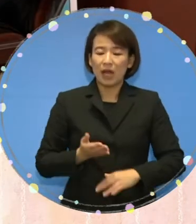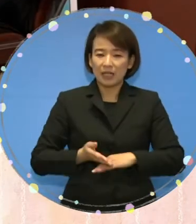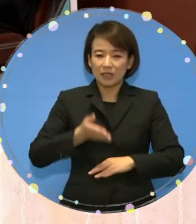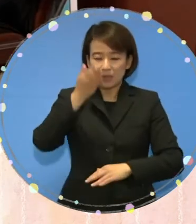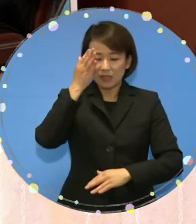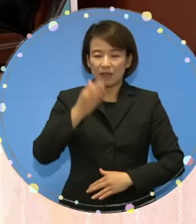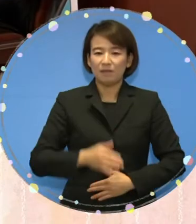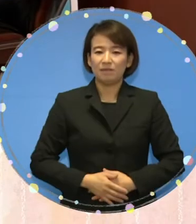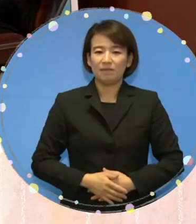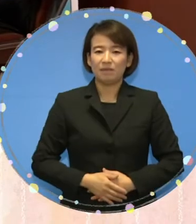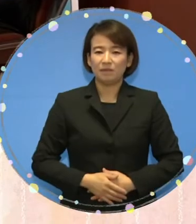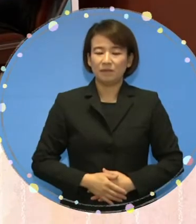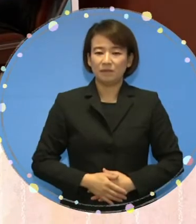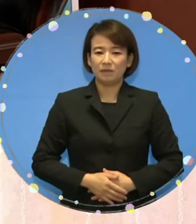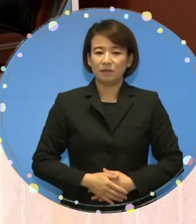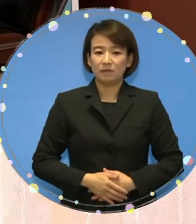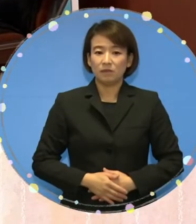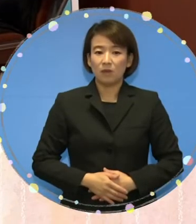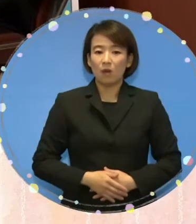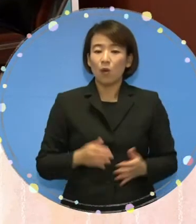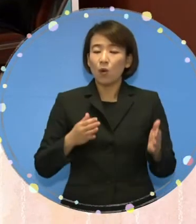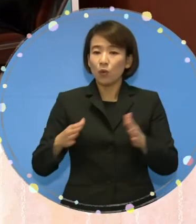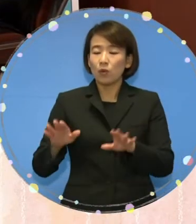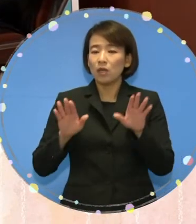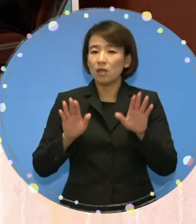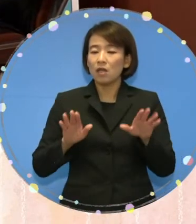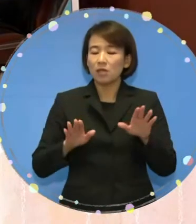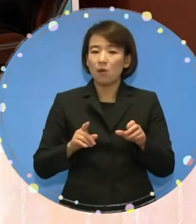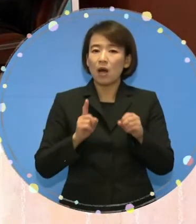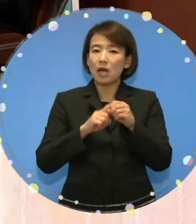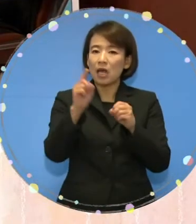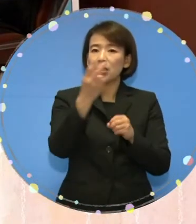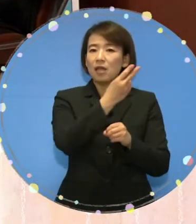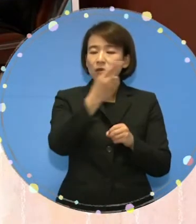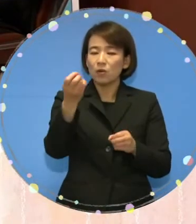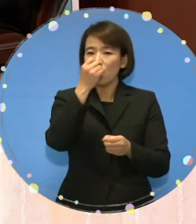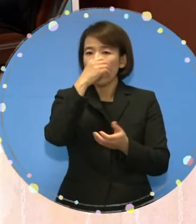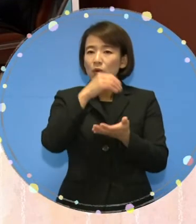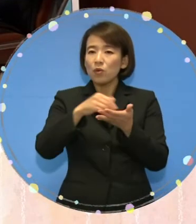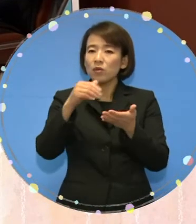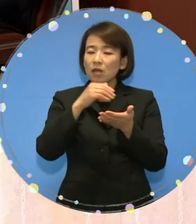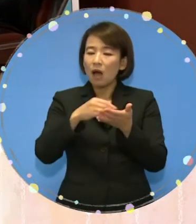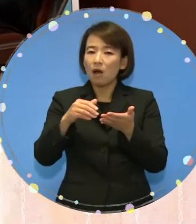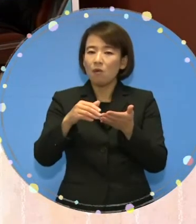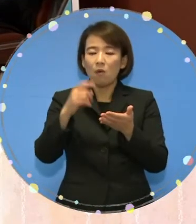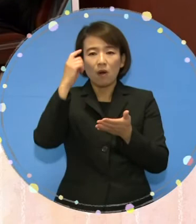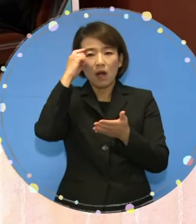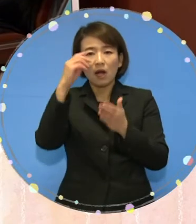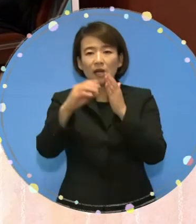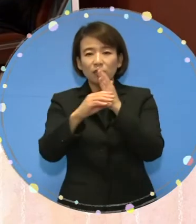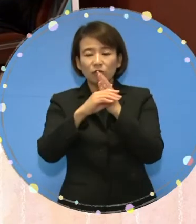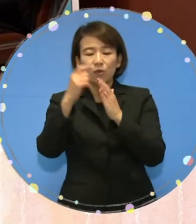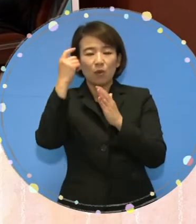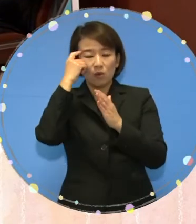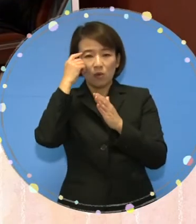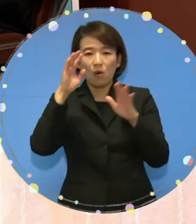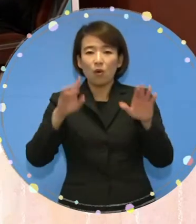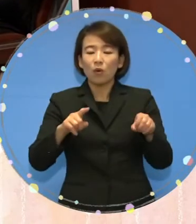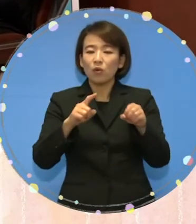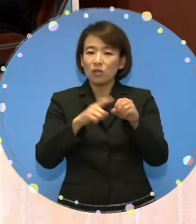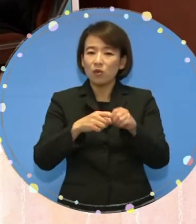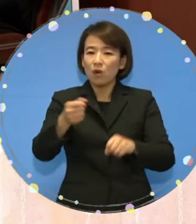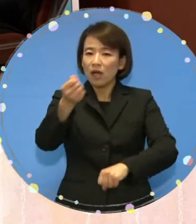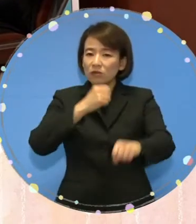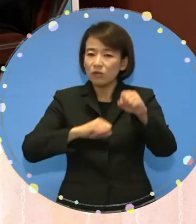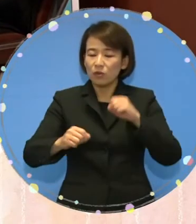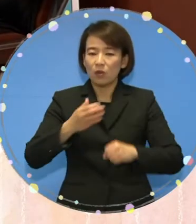ましたところで現在は来年度の予算編成作業中だと思いますが今年取り組む事業に